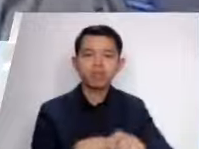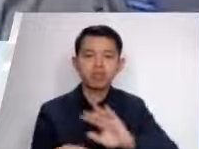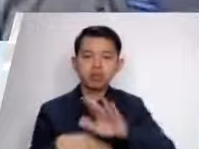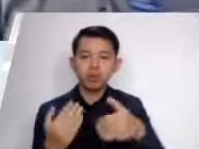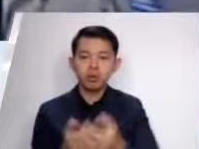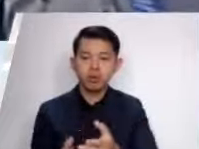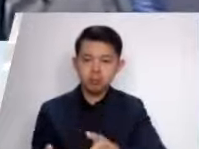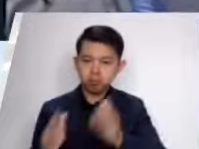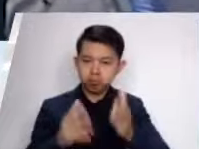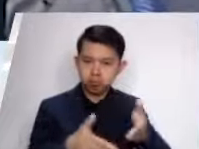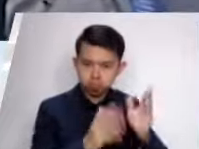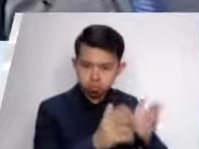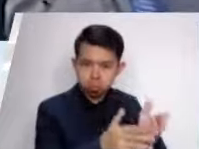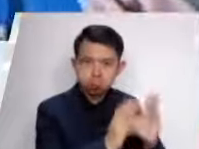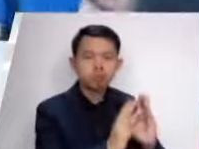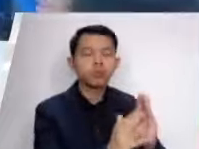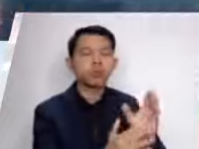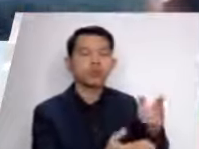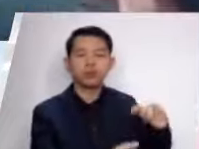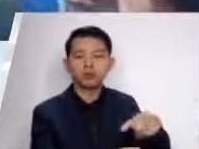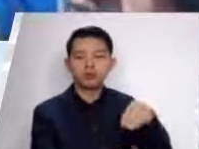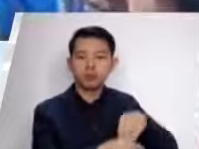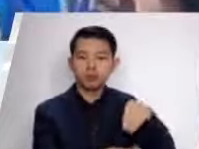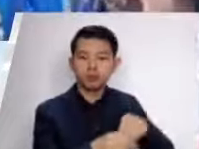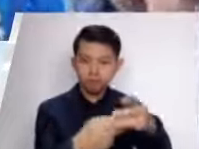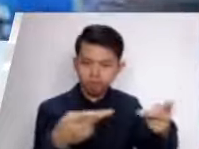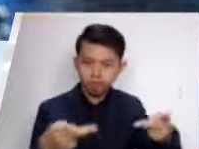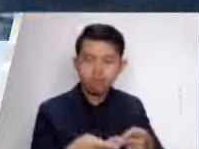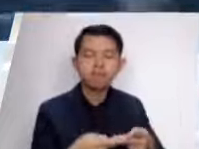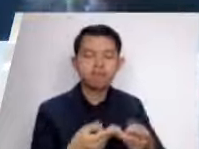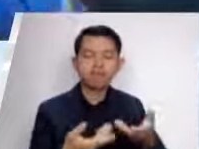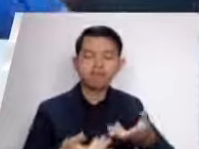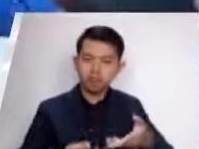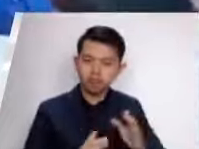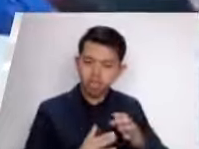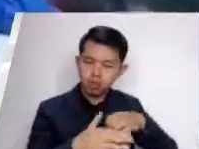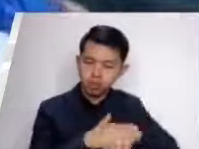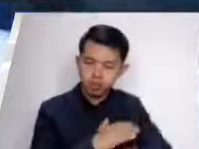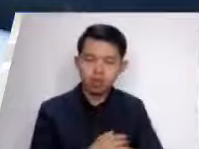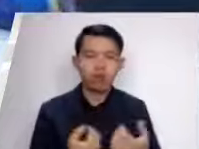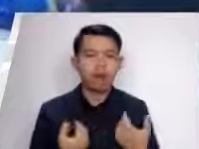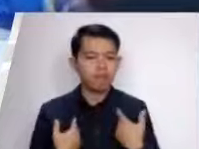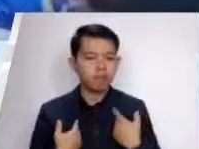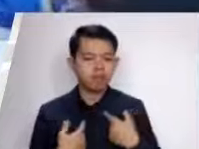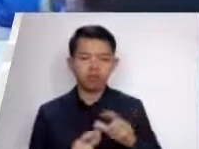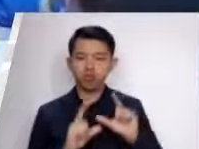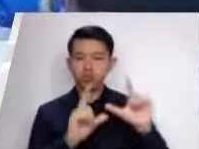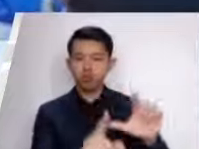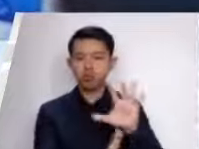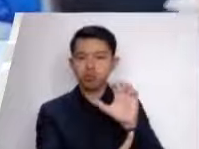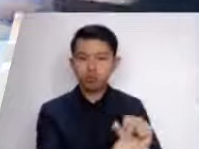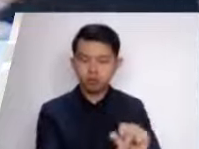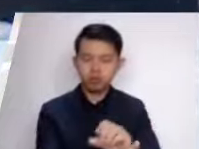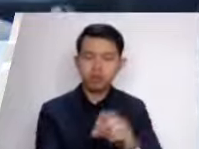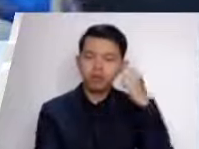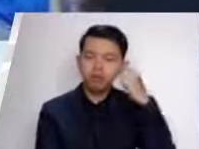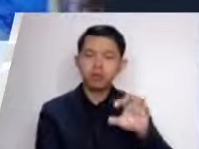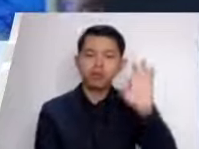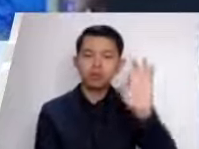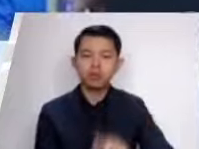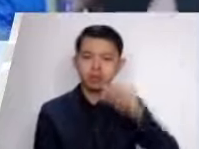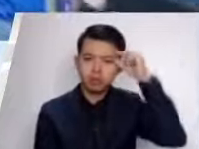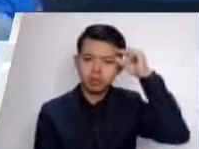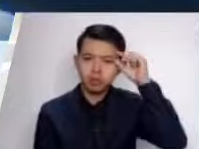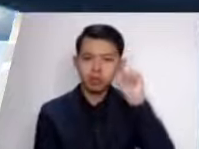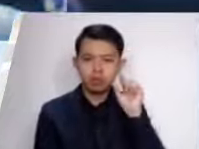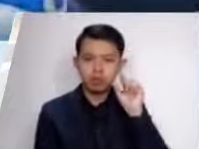ng compound. Ayon sa Police Regional Office 11, warrants of arrest ang isinilbi kay Kingdom of Jesus Christ founder Pastor Apollo C. Quiboloy